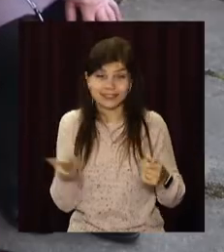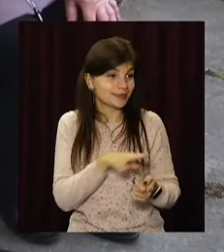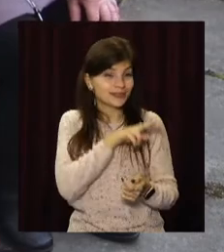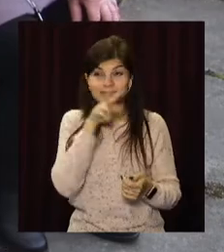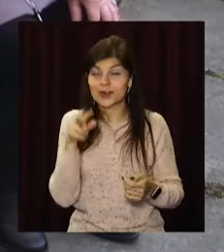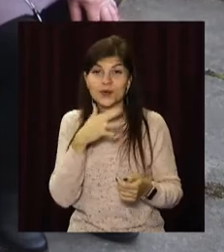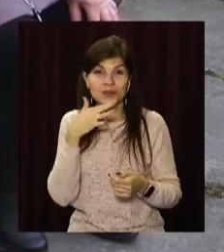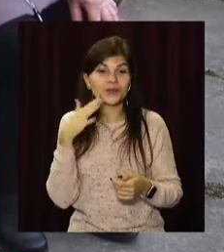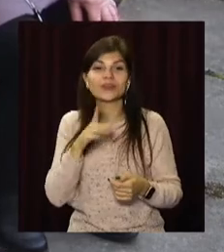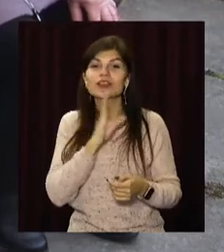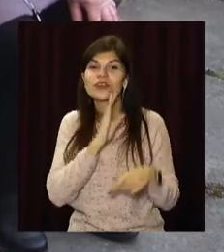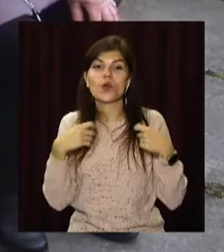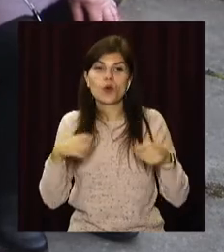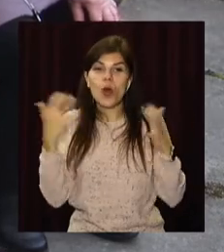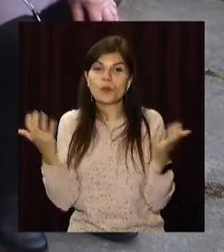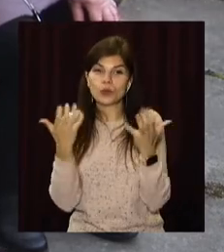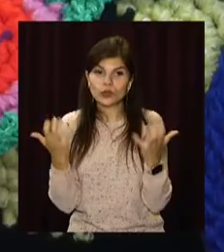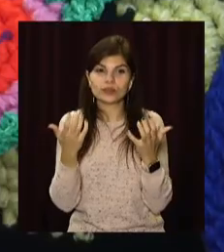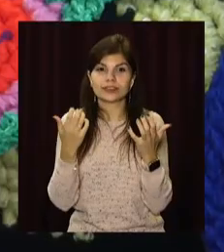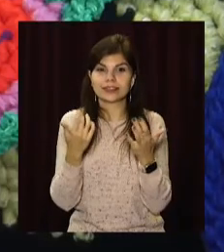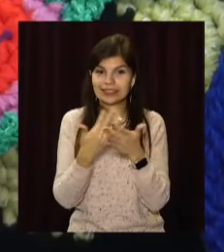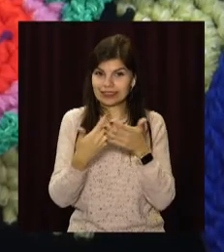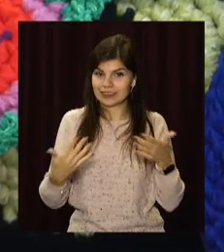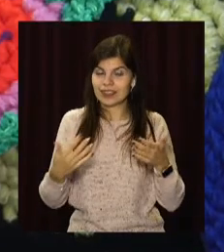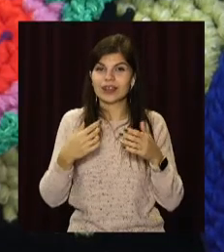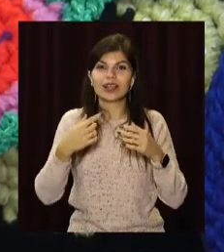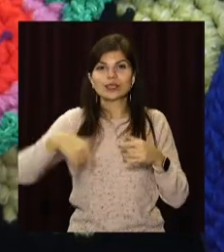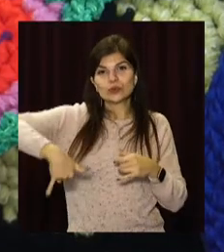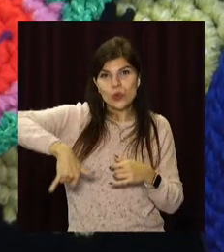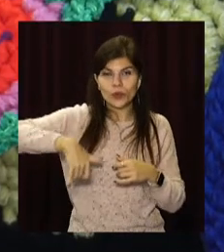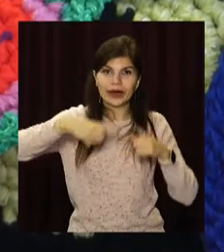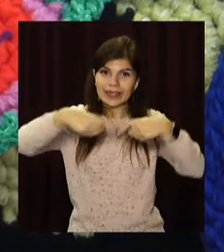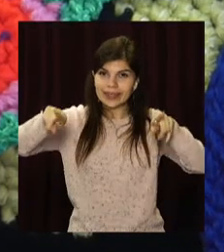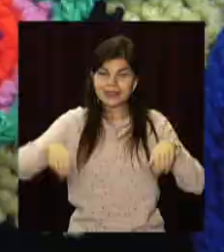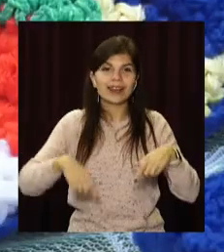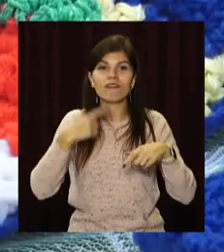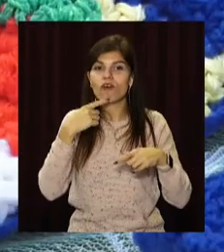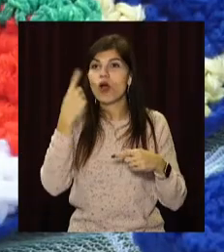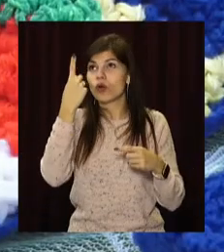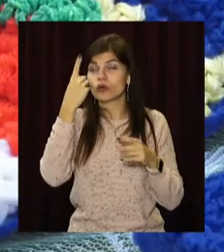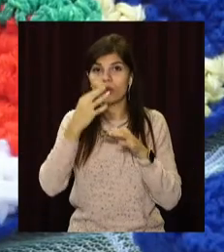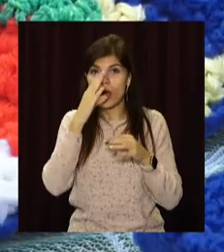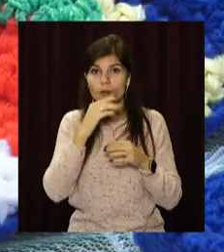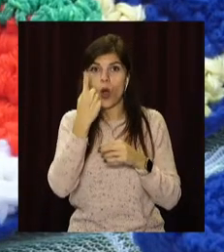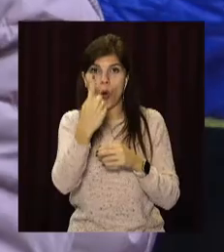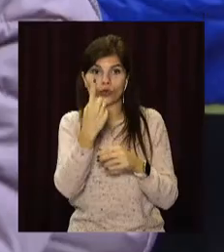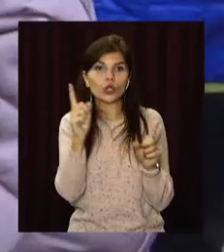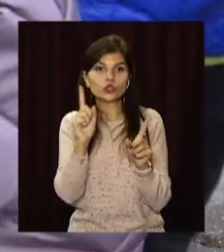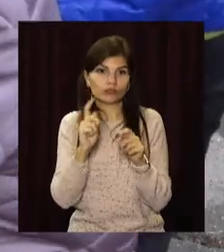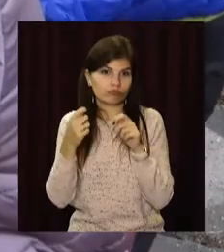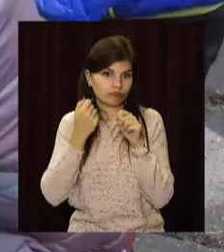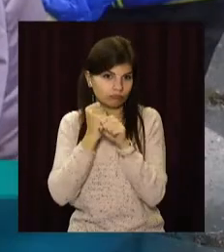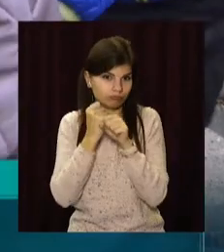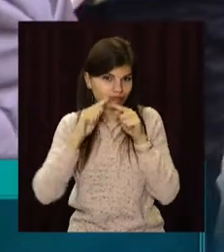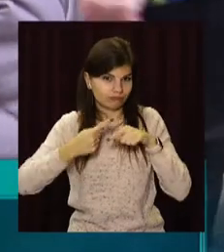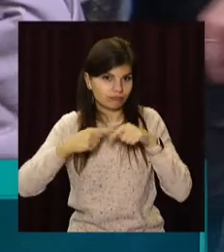Федорак торгує різнобарвними подушечками на сільці, килимками, сумочками. Каже, за добу може зв'язати один виріб. Де побачу,